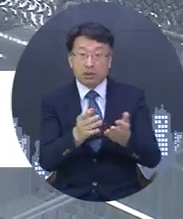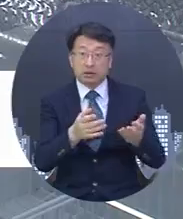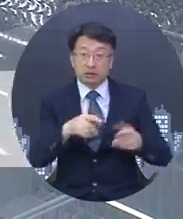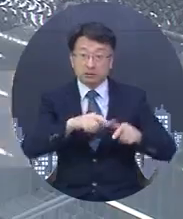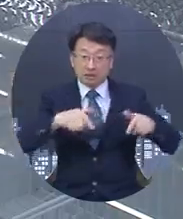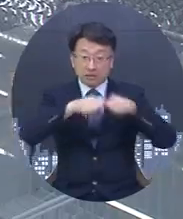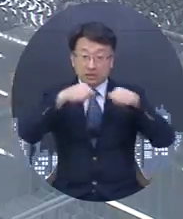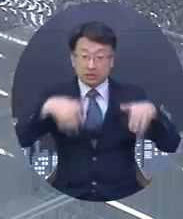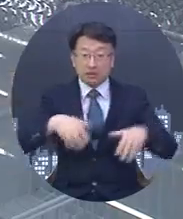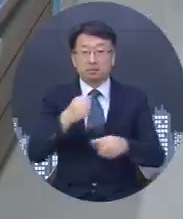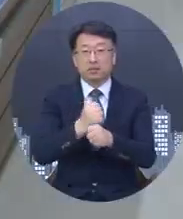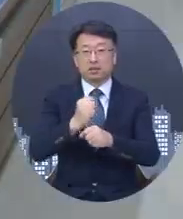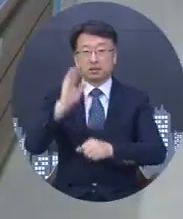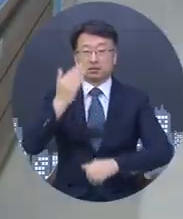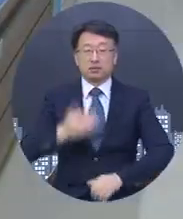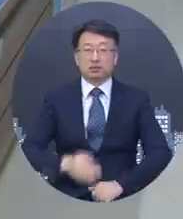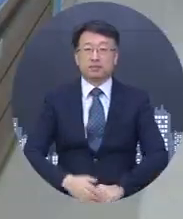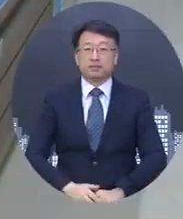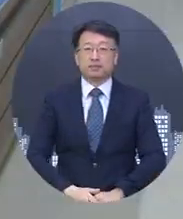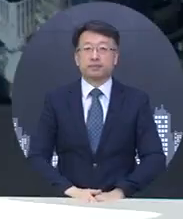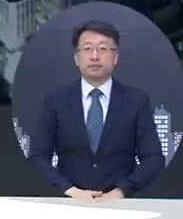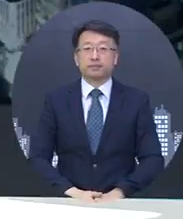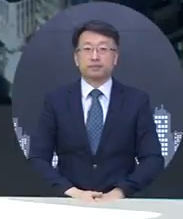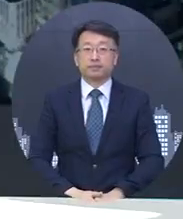모델을 개발할 예정입니다.